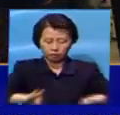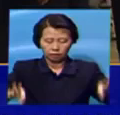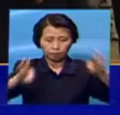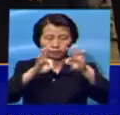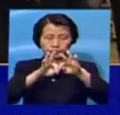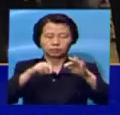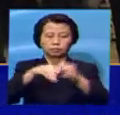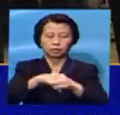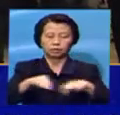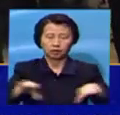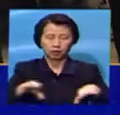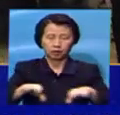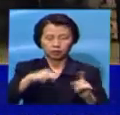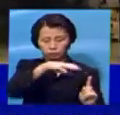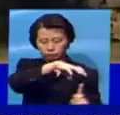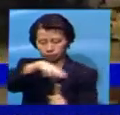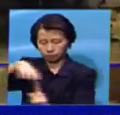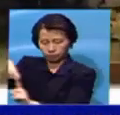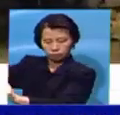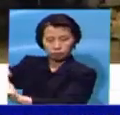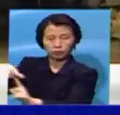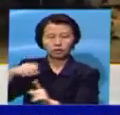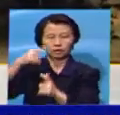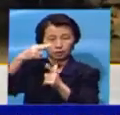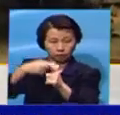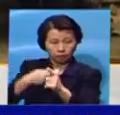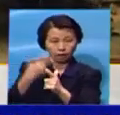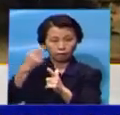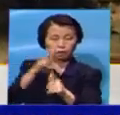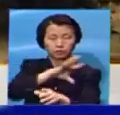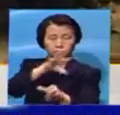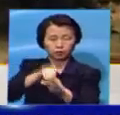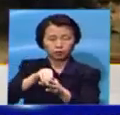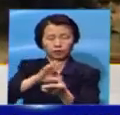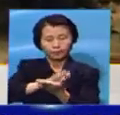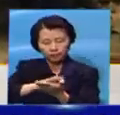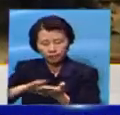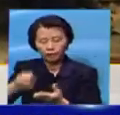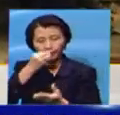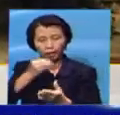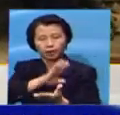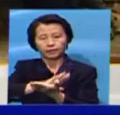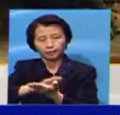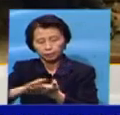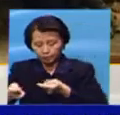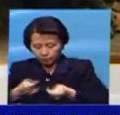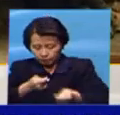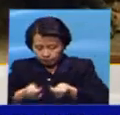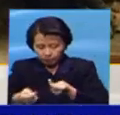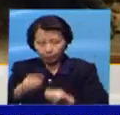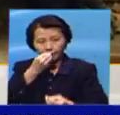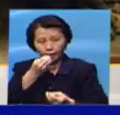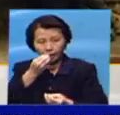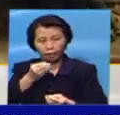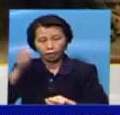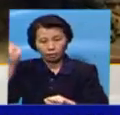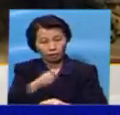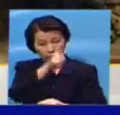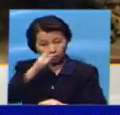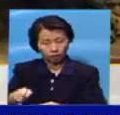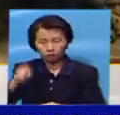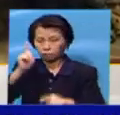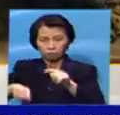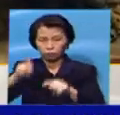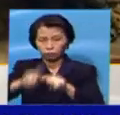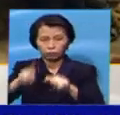pelaksanaan bazar Ramadan ini termasuklah dari segi kebersihan makanan kebersihan pengenali makanan larangan-larangan yang tak